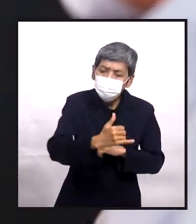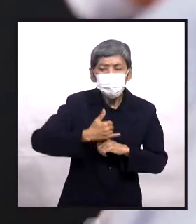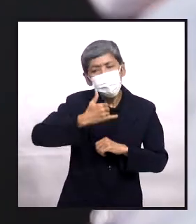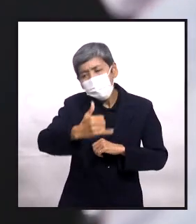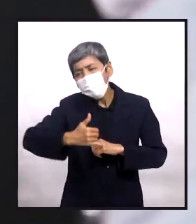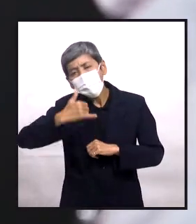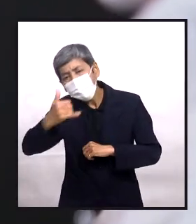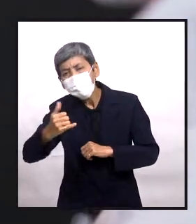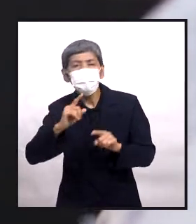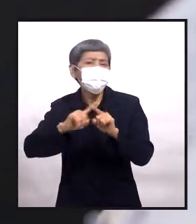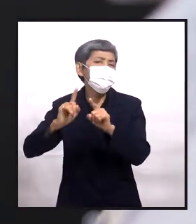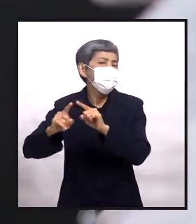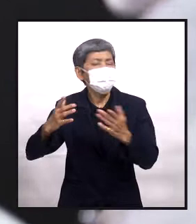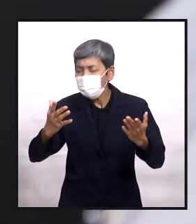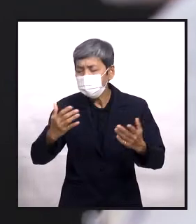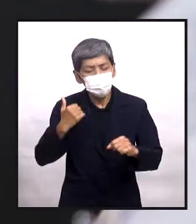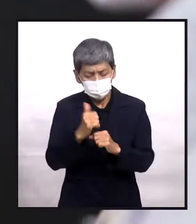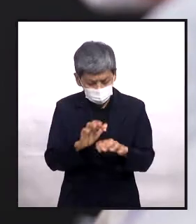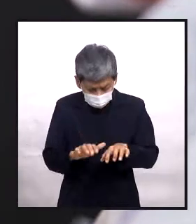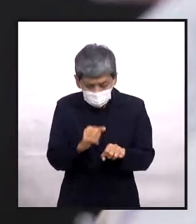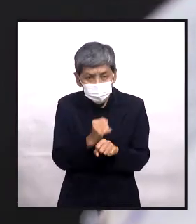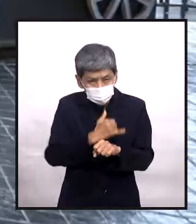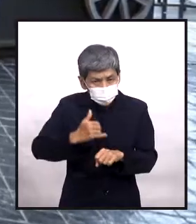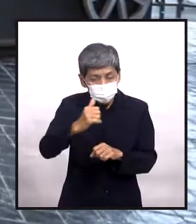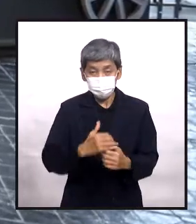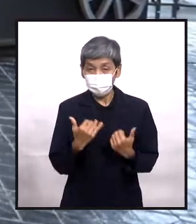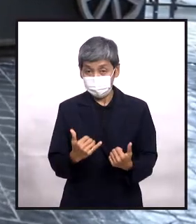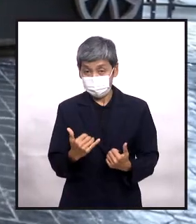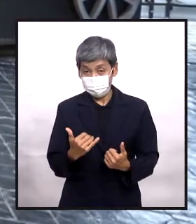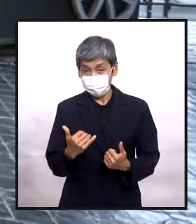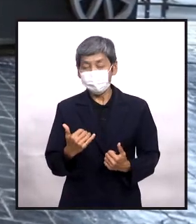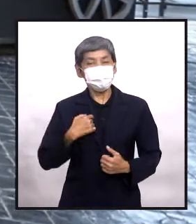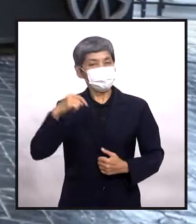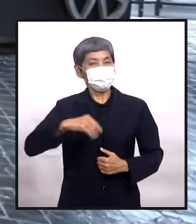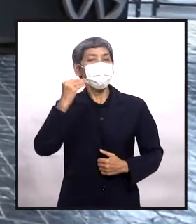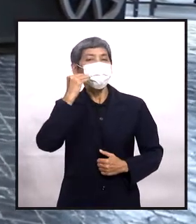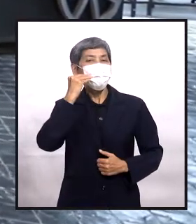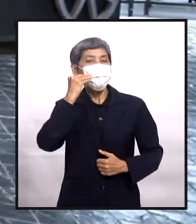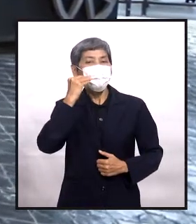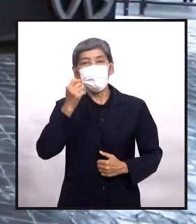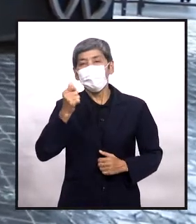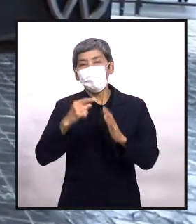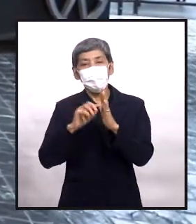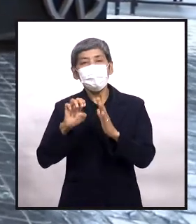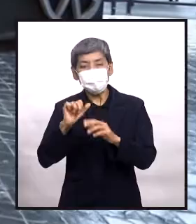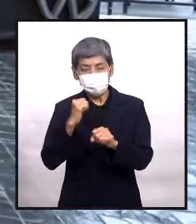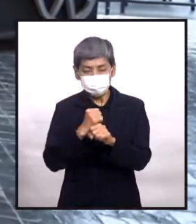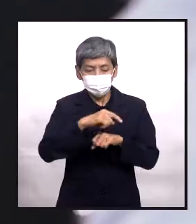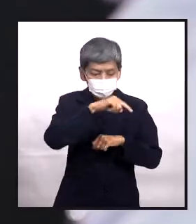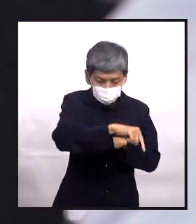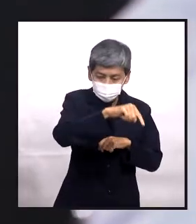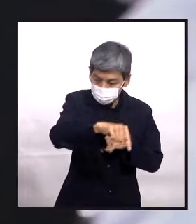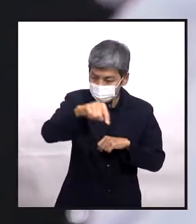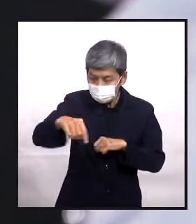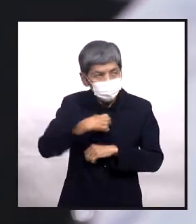ากจะไปหินหมากเป้งอยากจะไปเนี่ยเข้าเมตาเวิร์สแล้วก็ไป วันนี้มาในที่บ้านอารีเนี่ยก็จะเห็นว่าแต่ละที่ก็จะมีสั